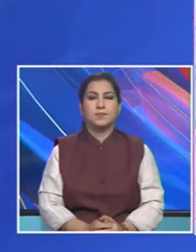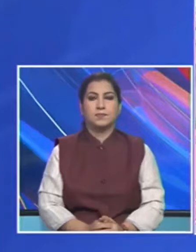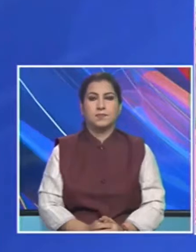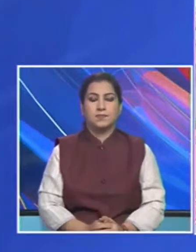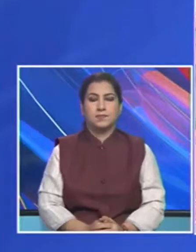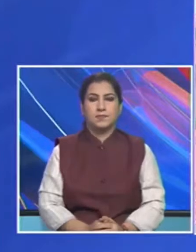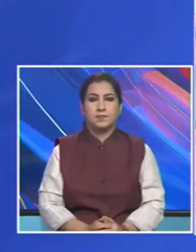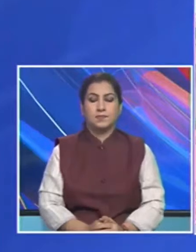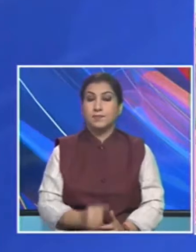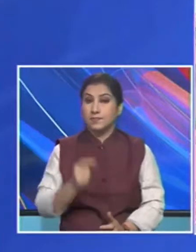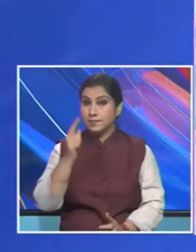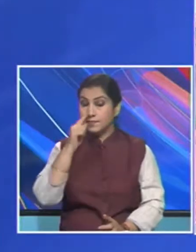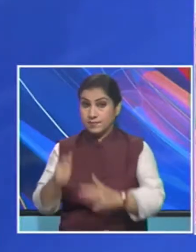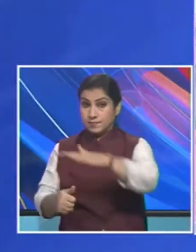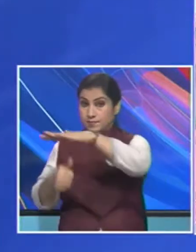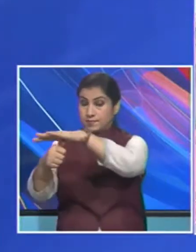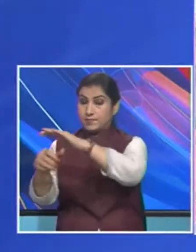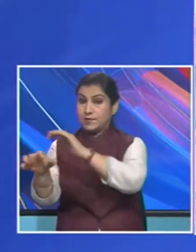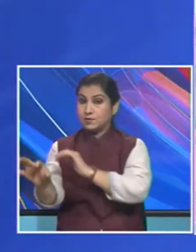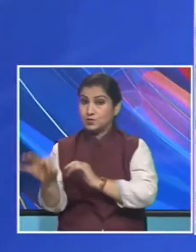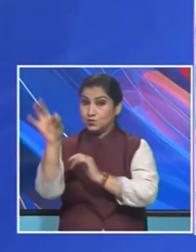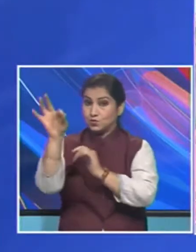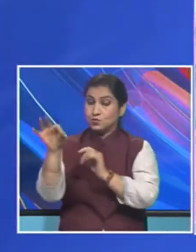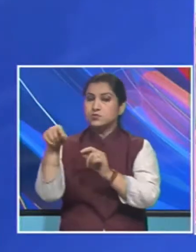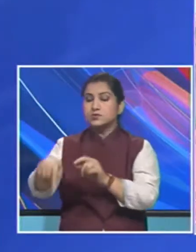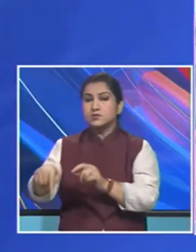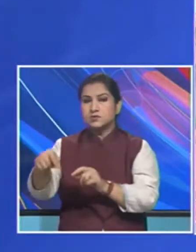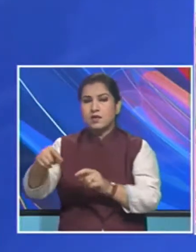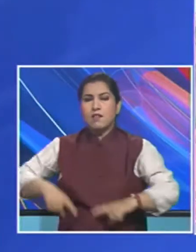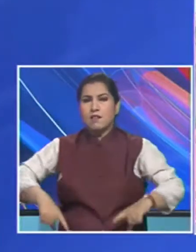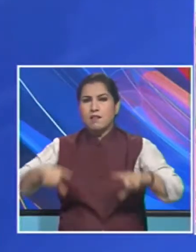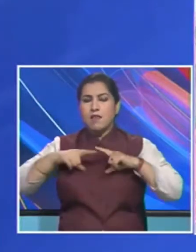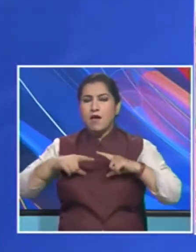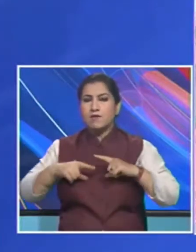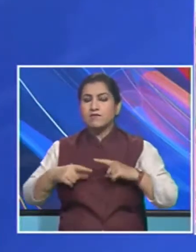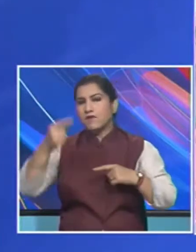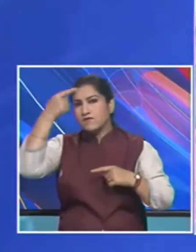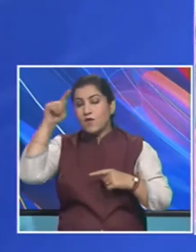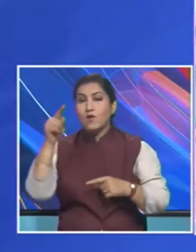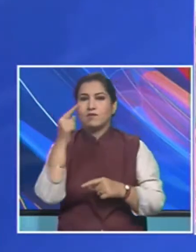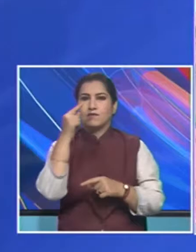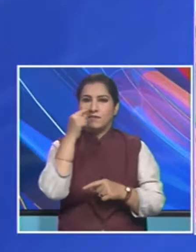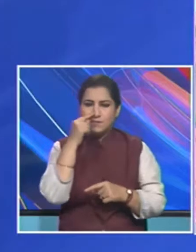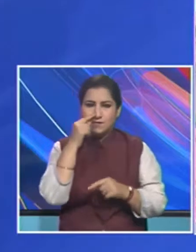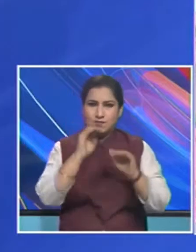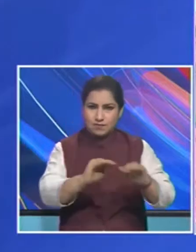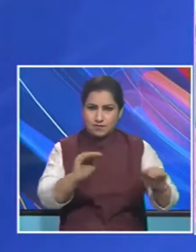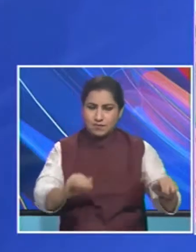नवनिर्वाचित राष्ट्रपति का जीवन महिलाओं और बालिकाओं के लिए बड़ी प्रेरणा है।